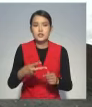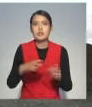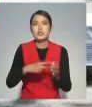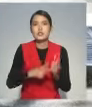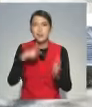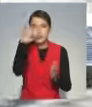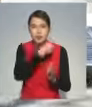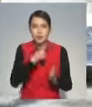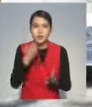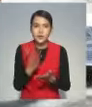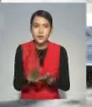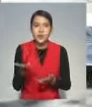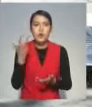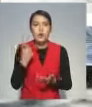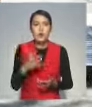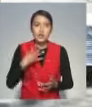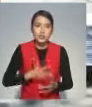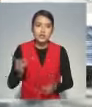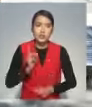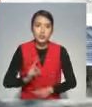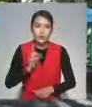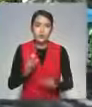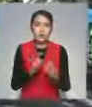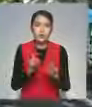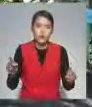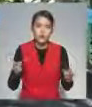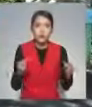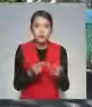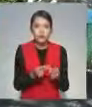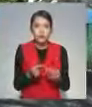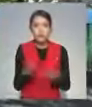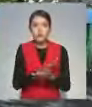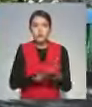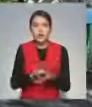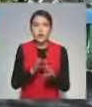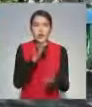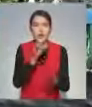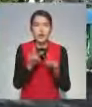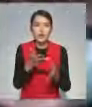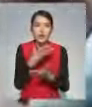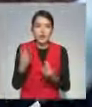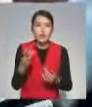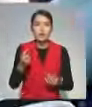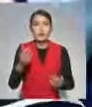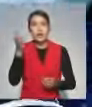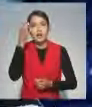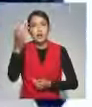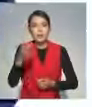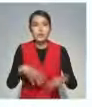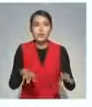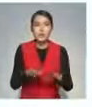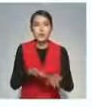2023-2029 годы. Сколько придется ждать новую школу, ответить точно не могут и сами чиновники от образования. Родители просят не закрывать